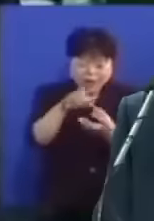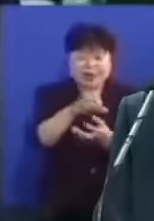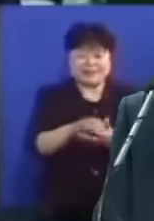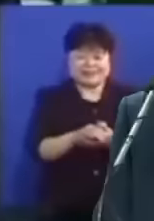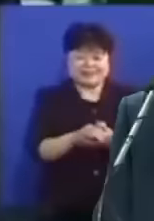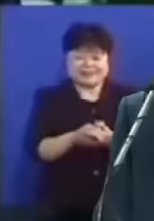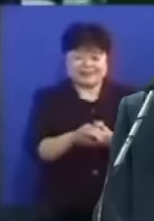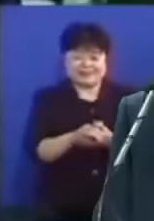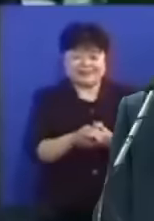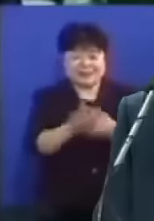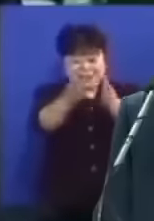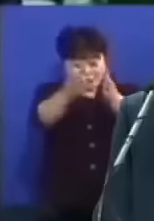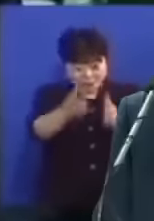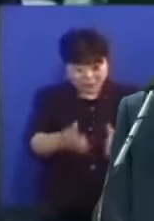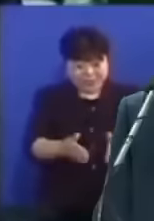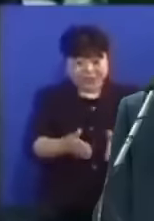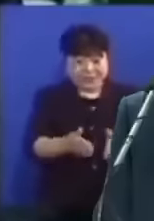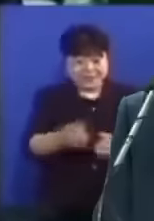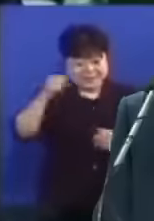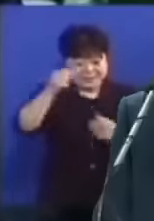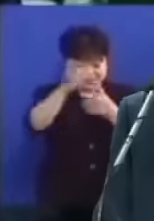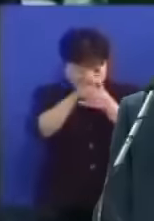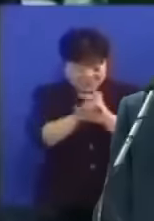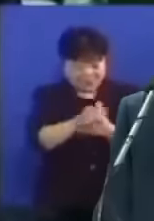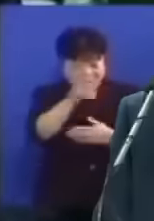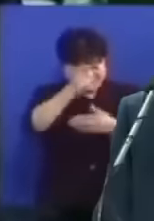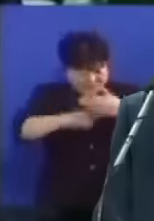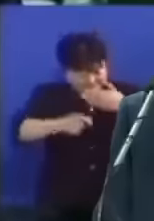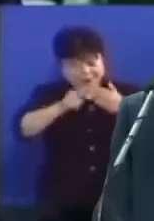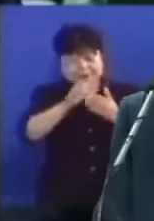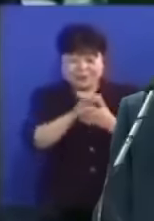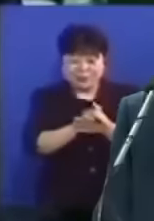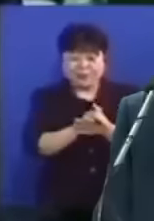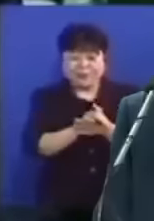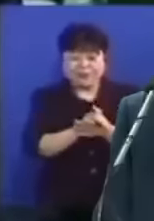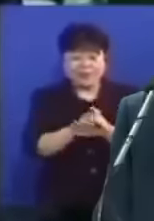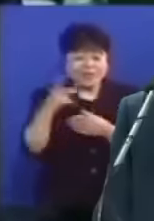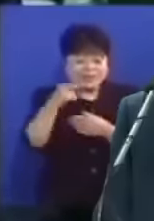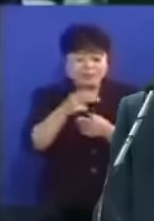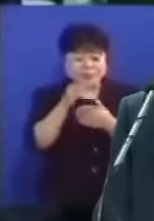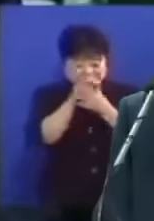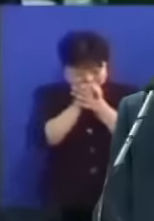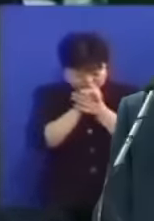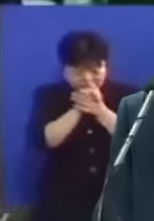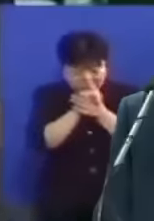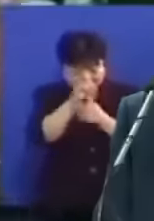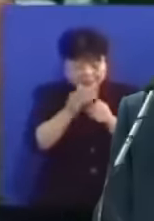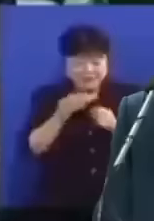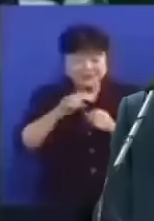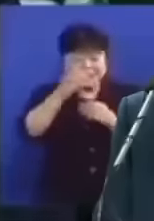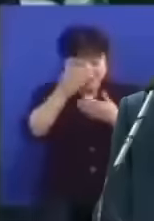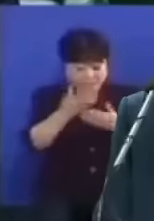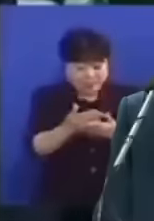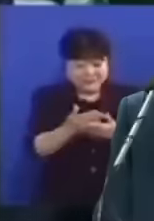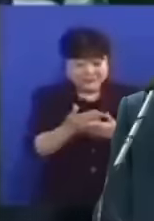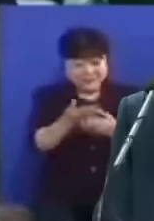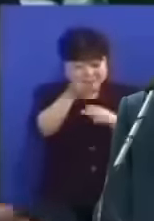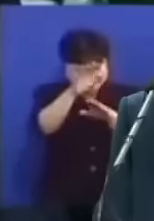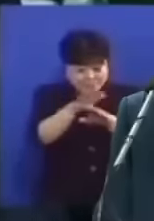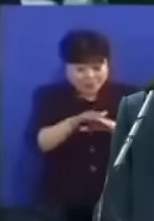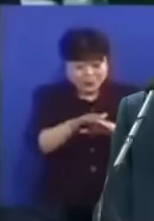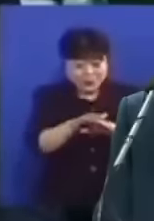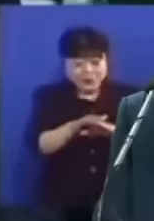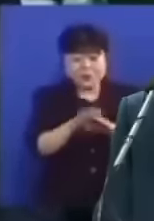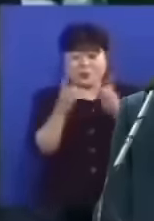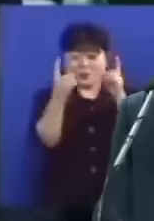환난을 통해서 새벽기도, 철야기도, 기도문 기도를 하고 하나님의 응답을 받아서